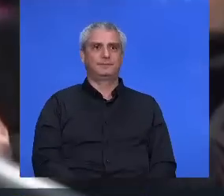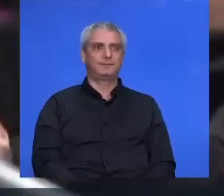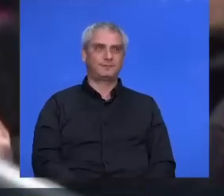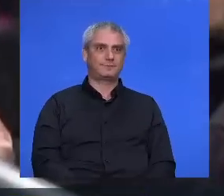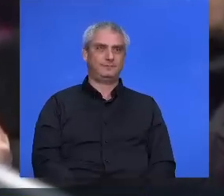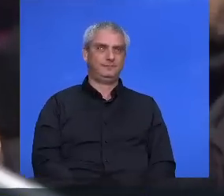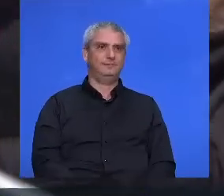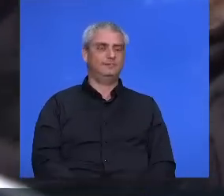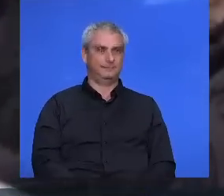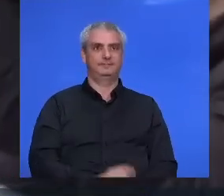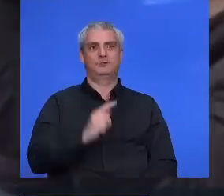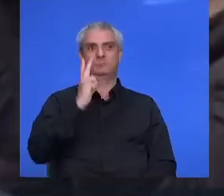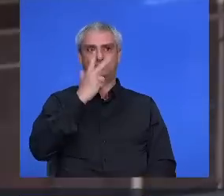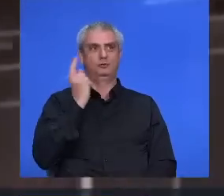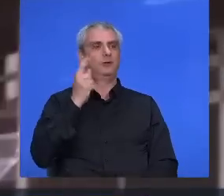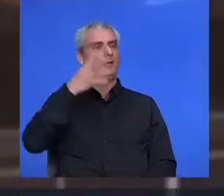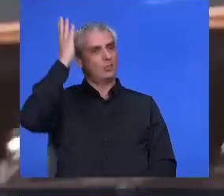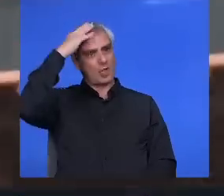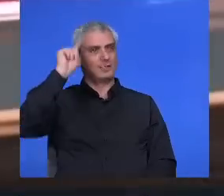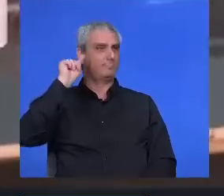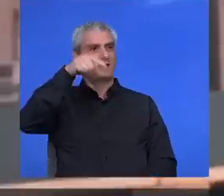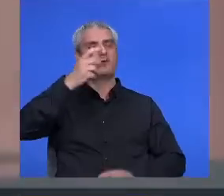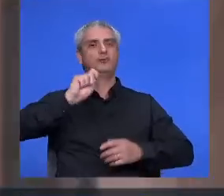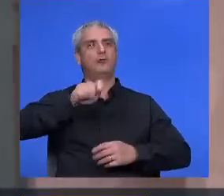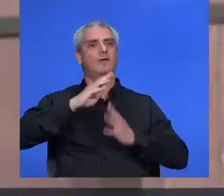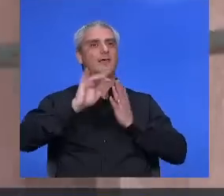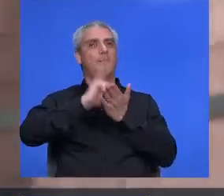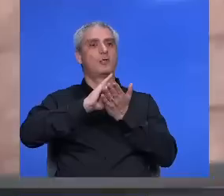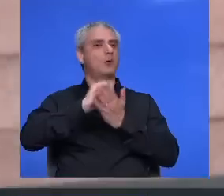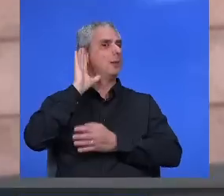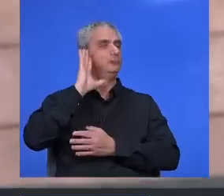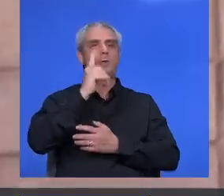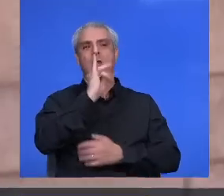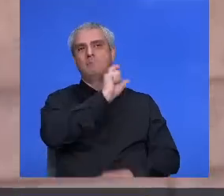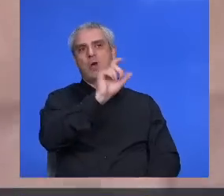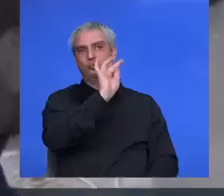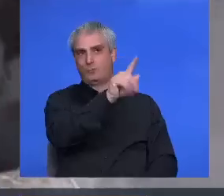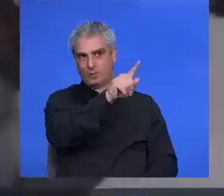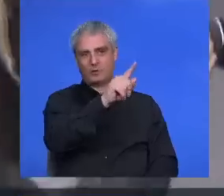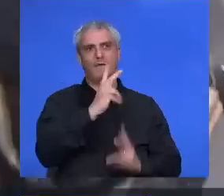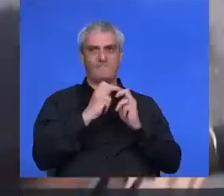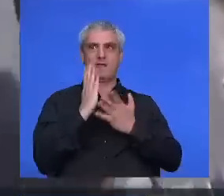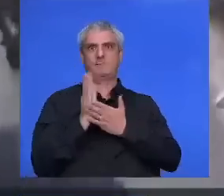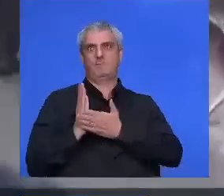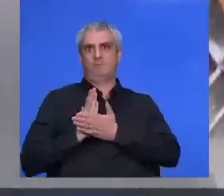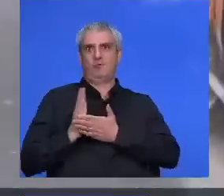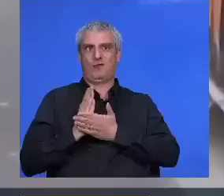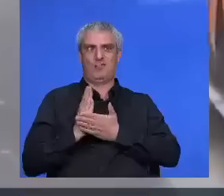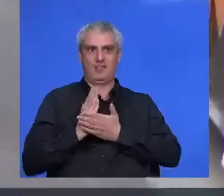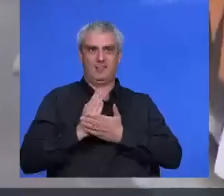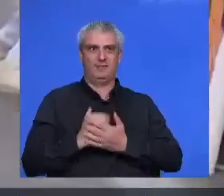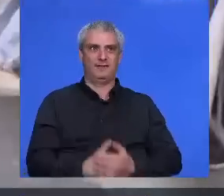יום שלישי התייצב דונלד טראמפ בפני שופט בניו יורק לשמוע את האישומים נגדו, והעיר כבר נערכת.